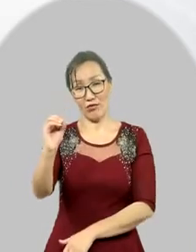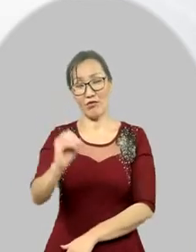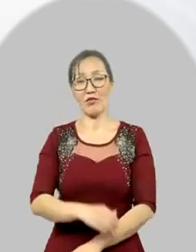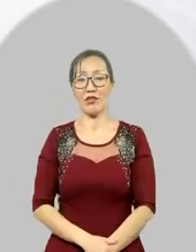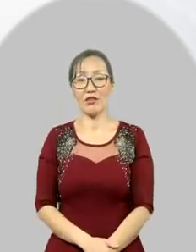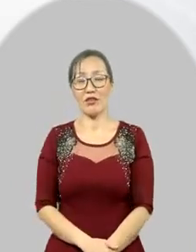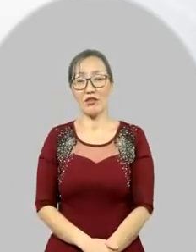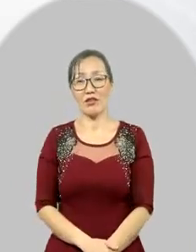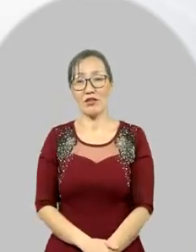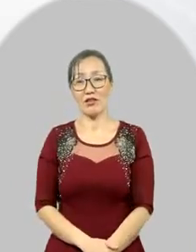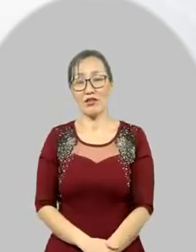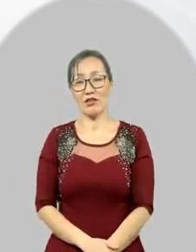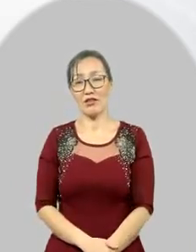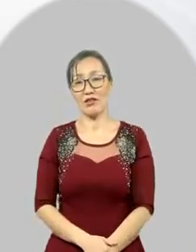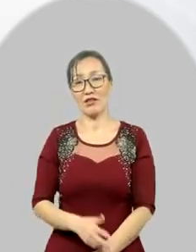3750.